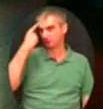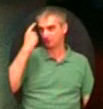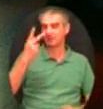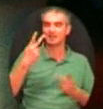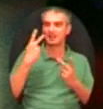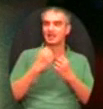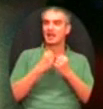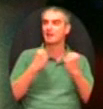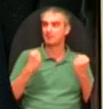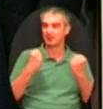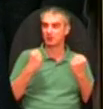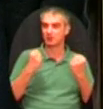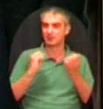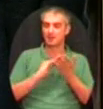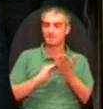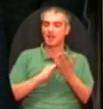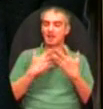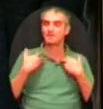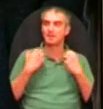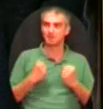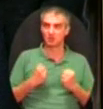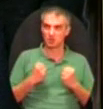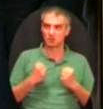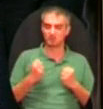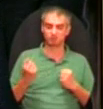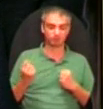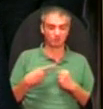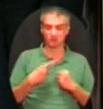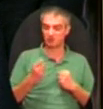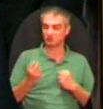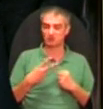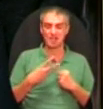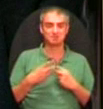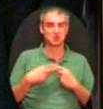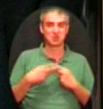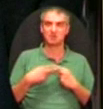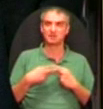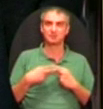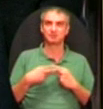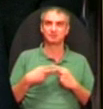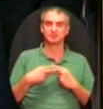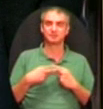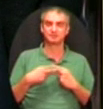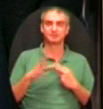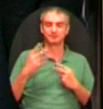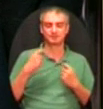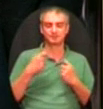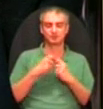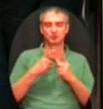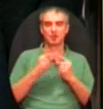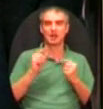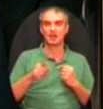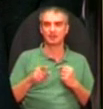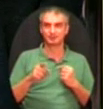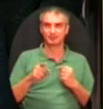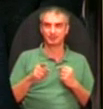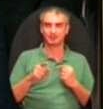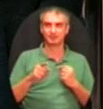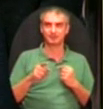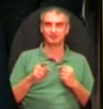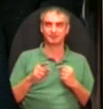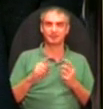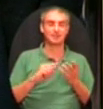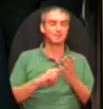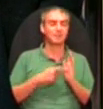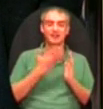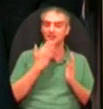שעיקר המתיחות, לפחות ברמה הביטחונית, בשבוע, שבועיים הקרובים, תהיה סביב רצועת עזה.